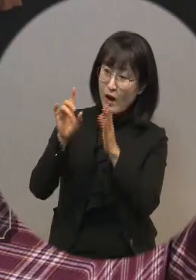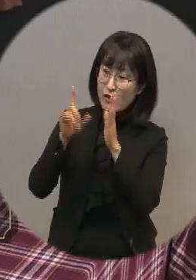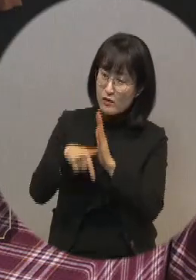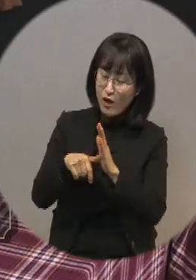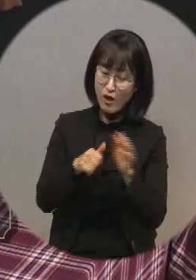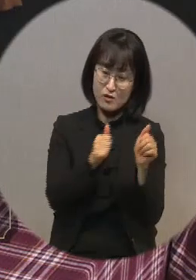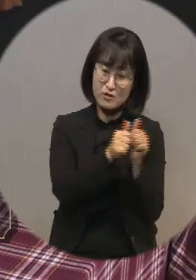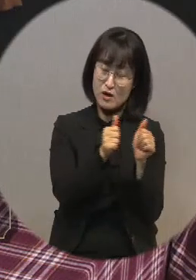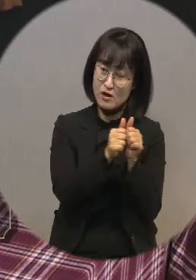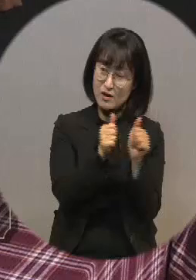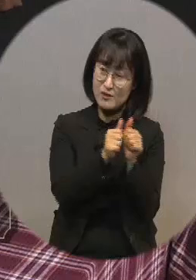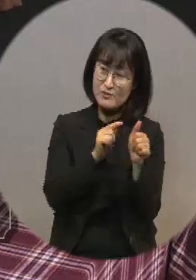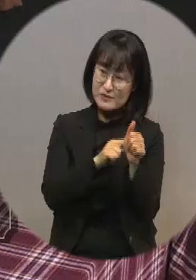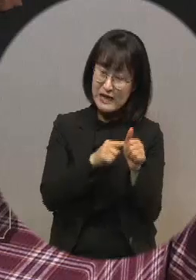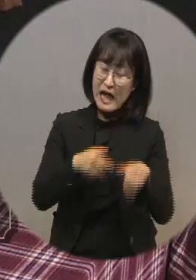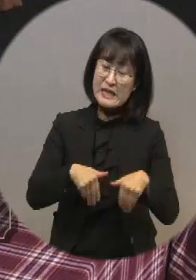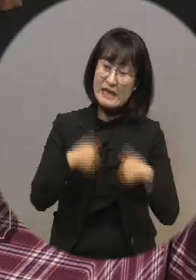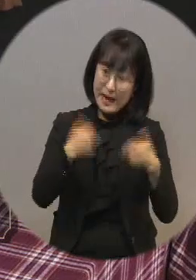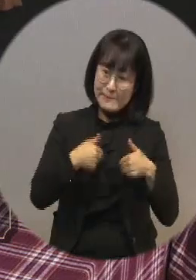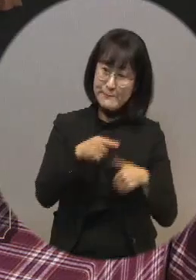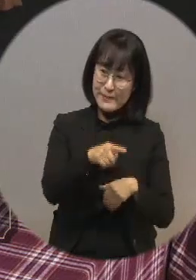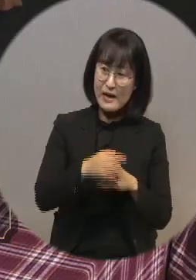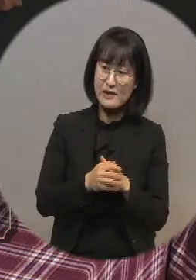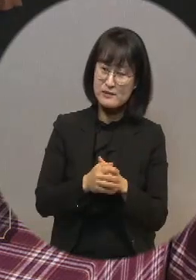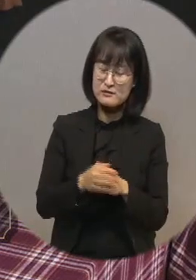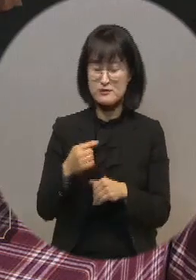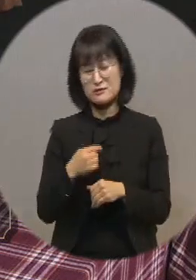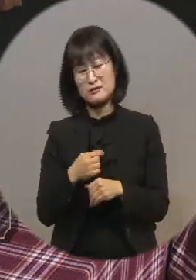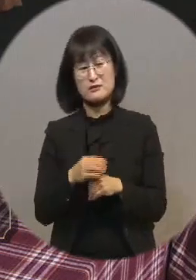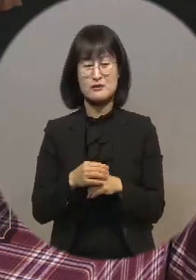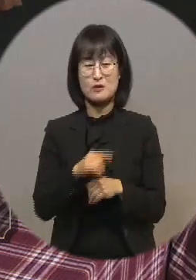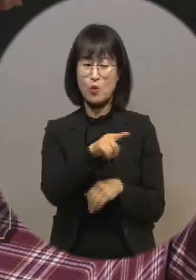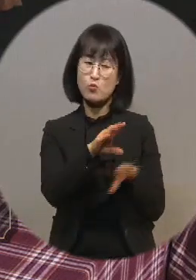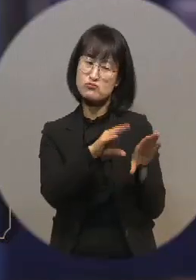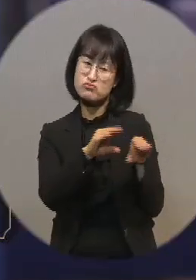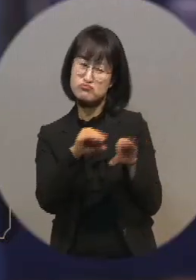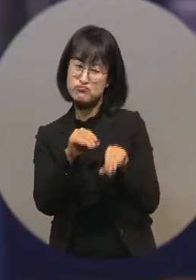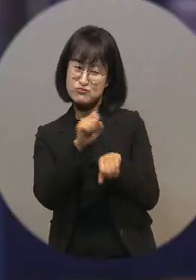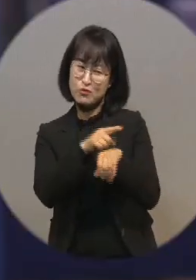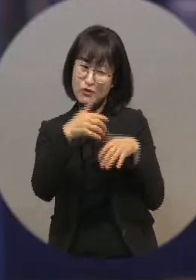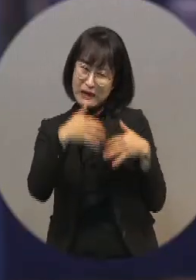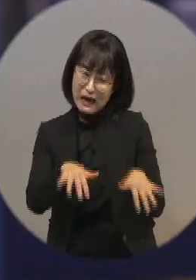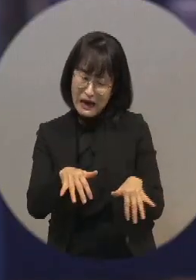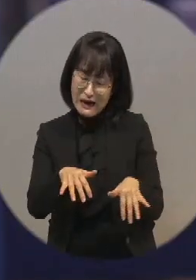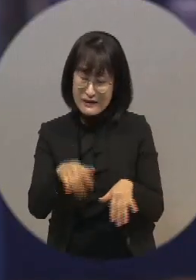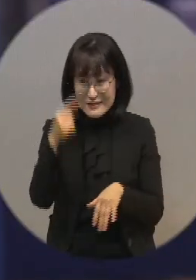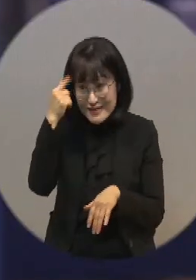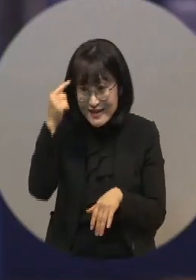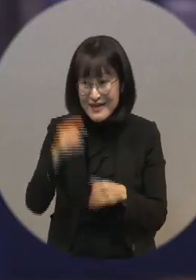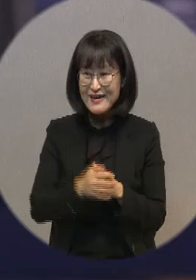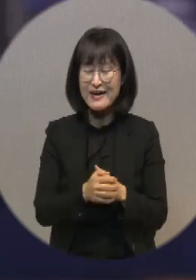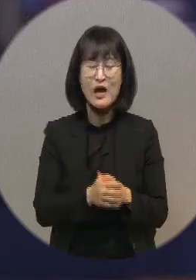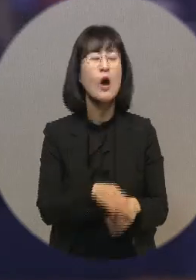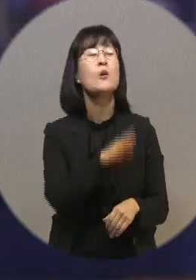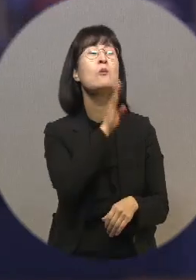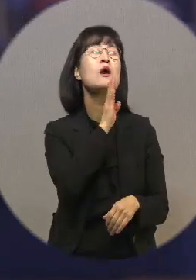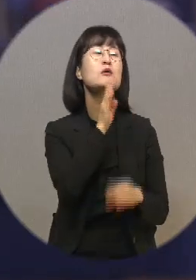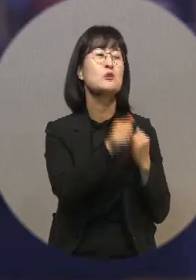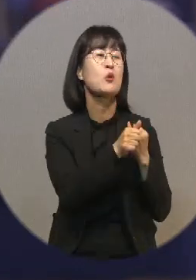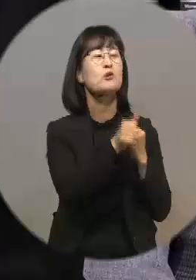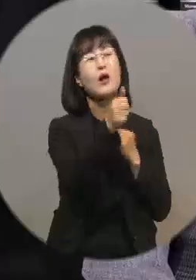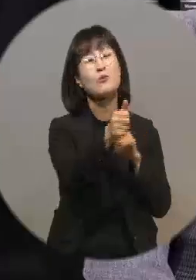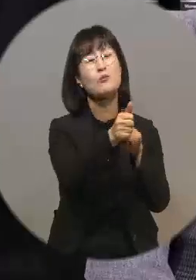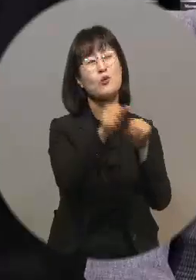남한 오빠가 한편으로는 내 인생을 맡기기에는 너무 나약해 보일 수도 있을 것 같은데. 말캉말캉합니다. 푸딩. 근데 뭐가 이렇게